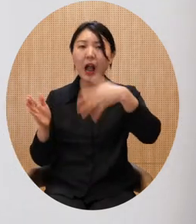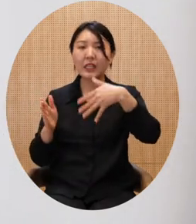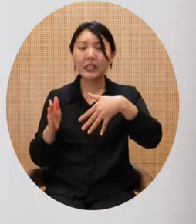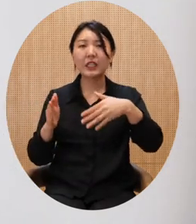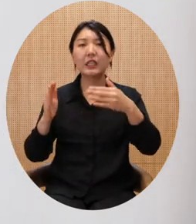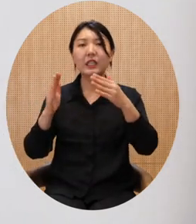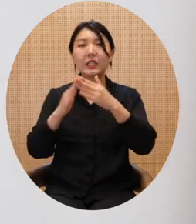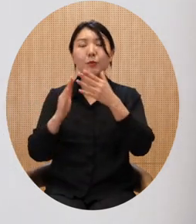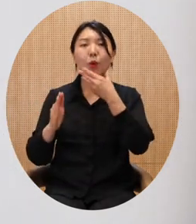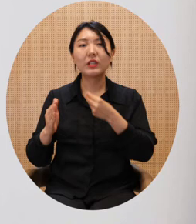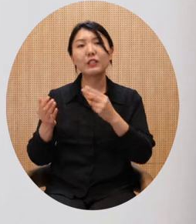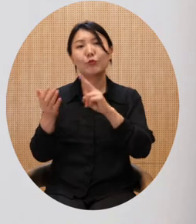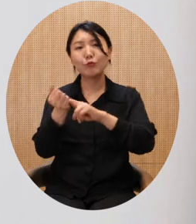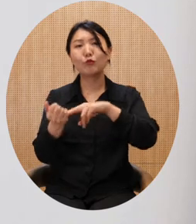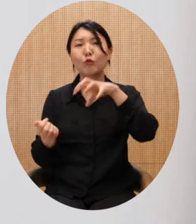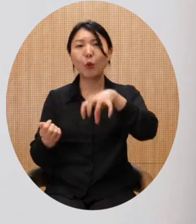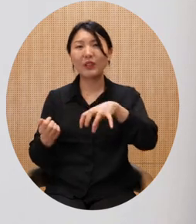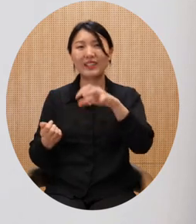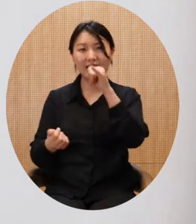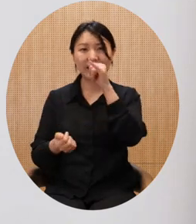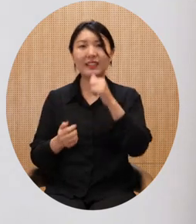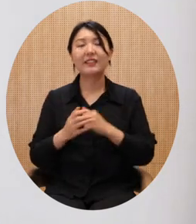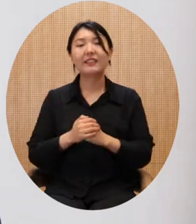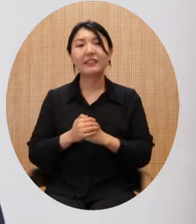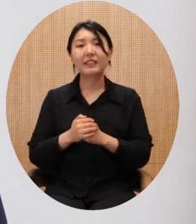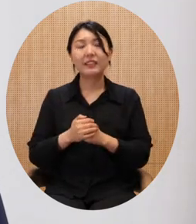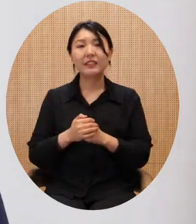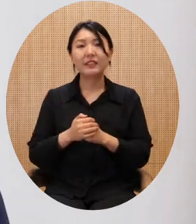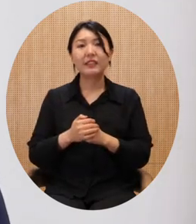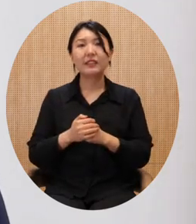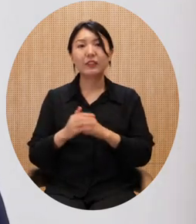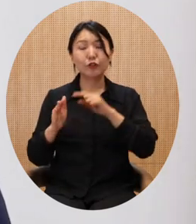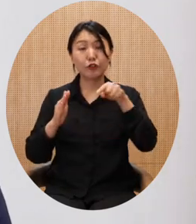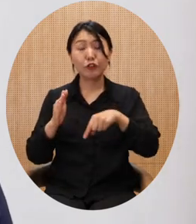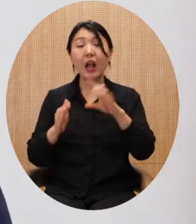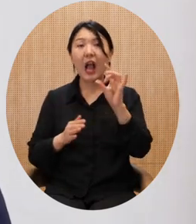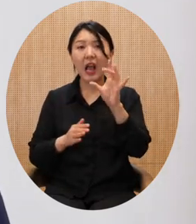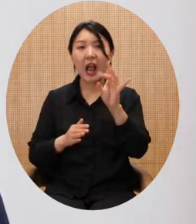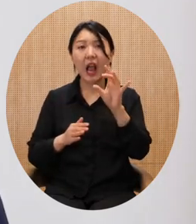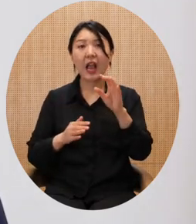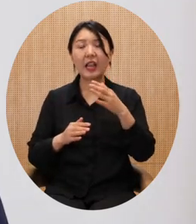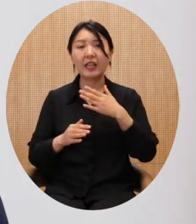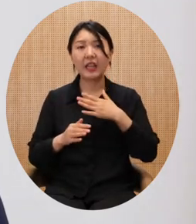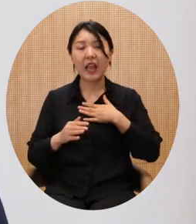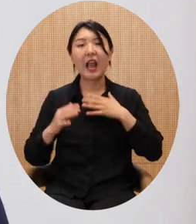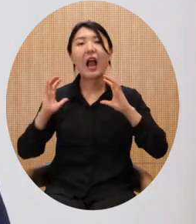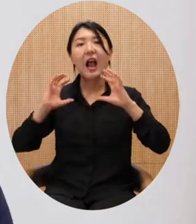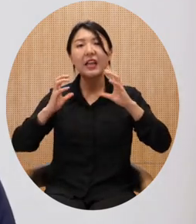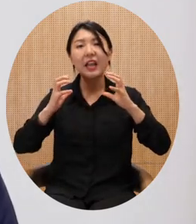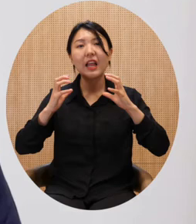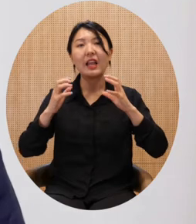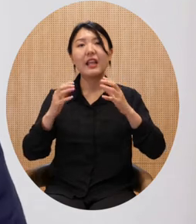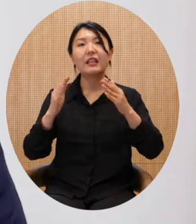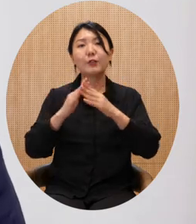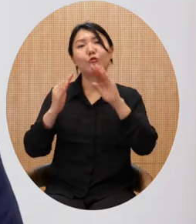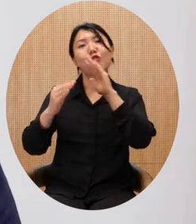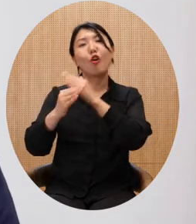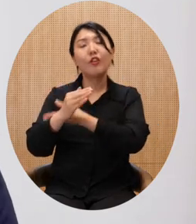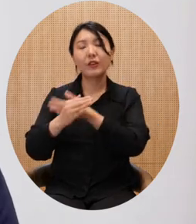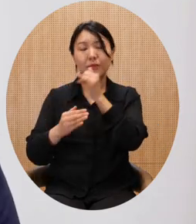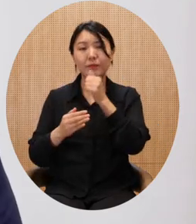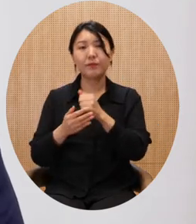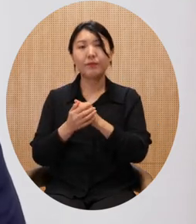주거복지의 사각지대가 존재합니다. 그 중에 하나가 우리 아이들의 주거권입니다.